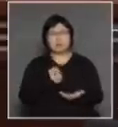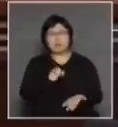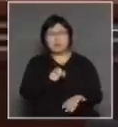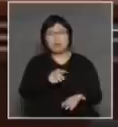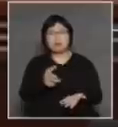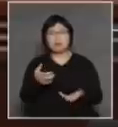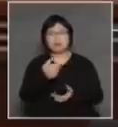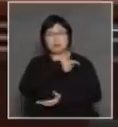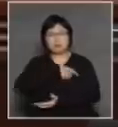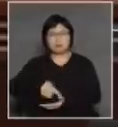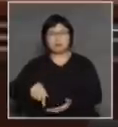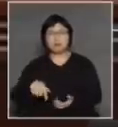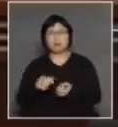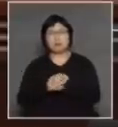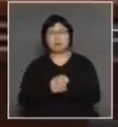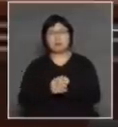議員